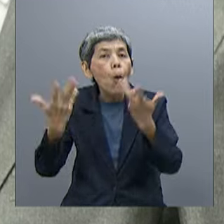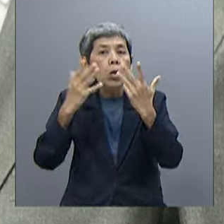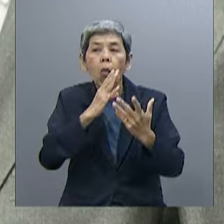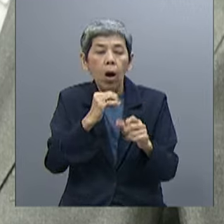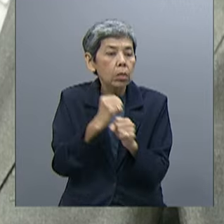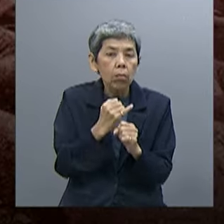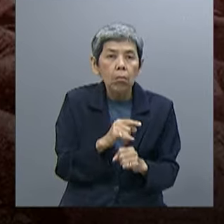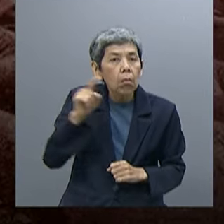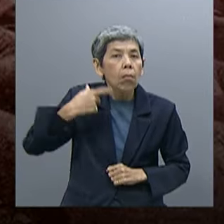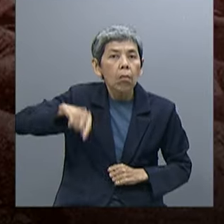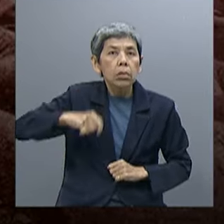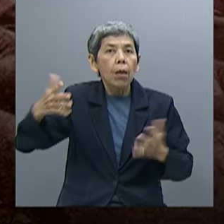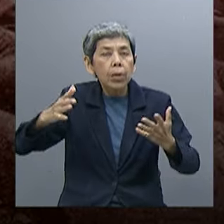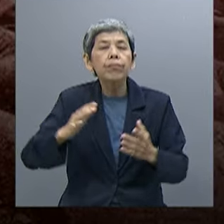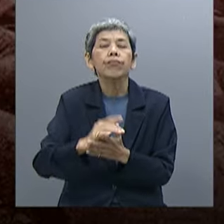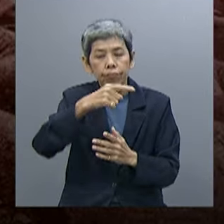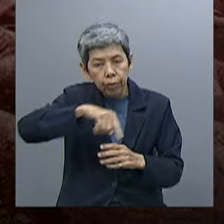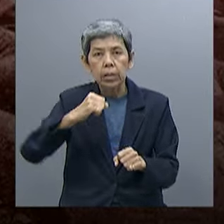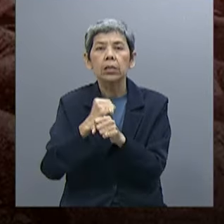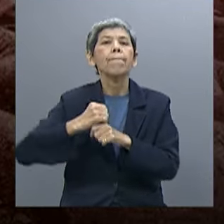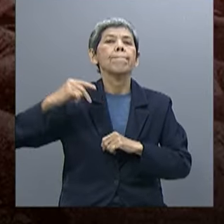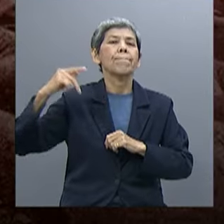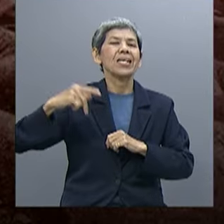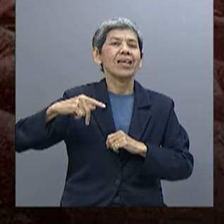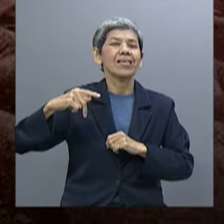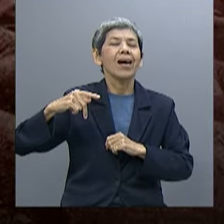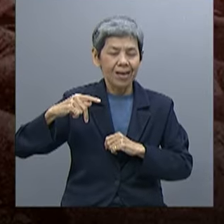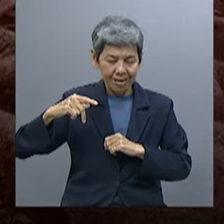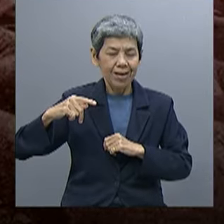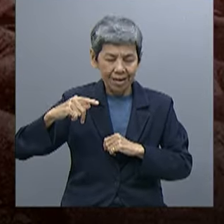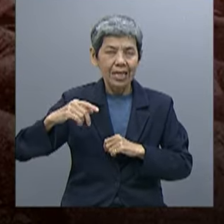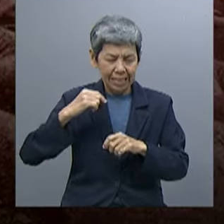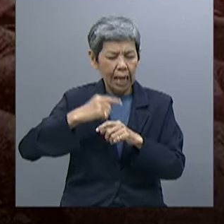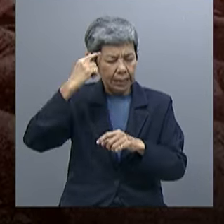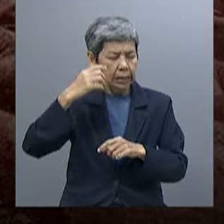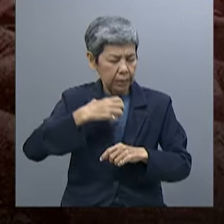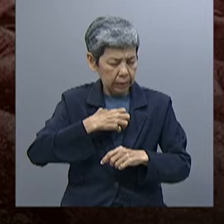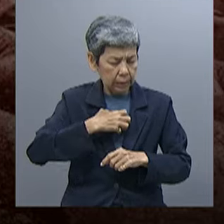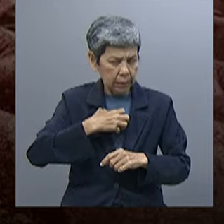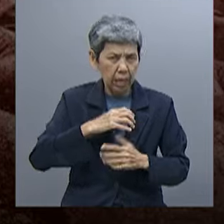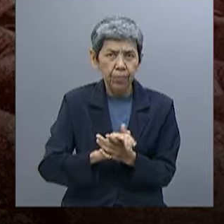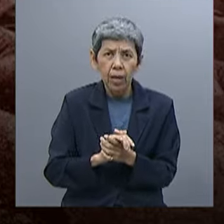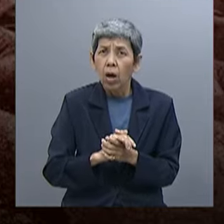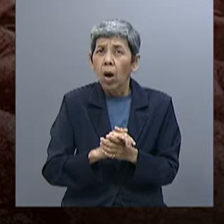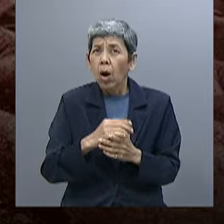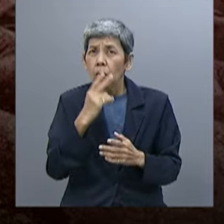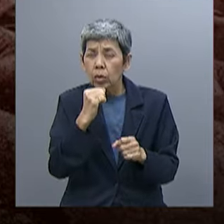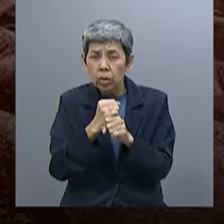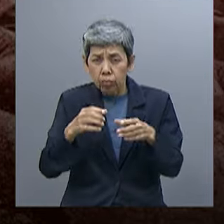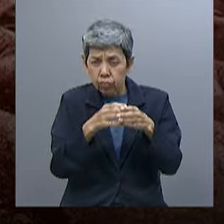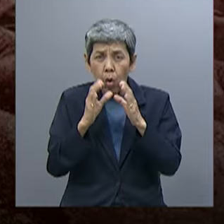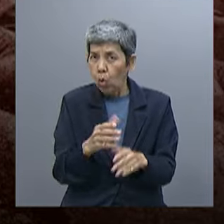ามารถเข้าสู่กระบวนการได้ก็กลับเข้ามาสู่กระบวนการพิเศษนะครับอันนั้นเป็นสิ่งที่คาดหวังสูงสุดนะครับแล้วก็ไม่ใช่แต่เฉพาะจำเลย